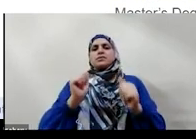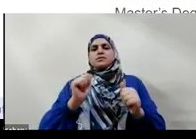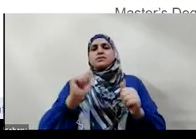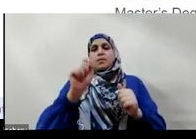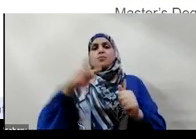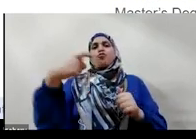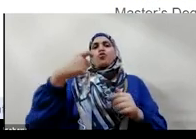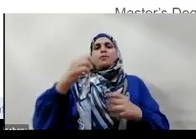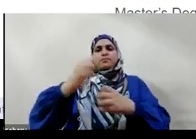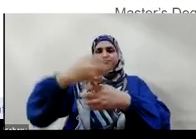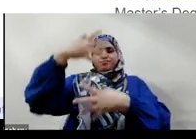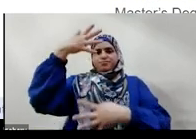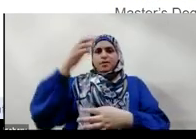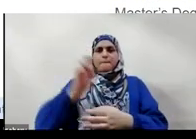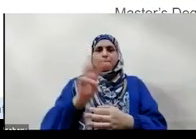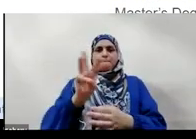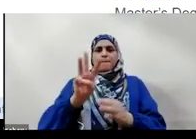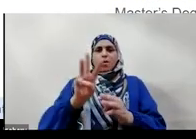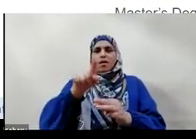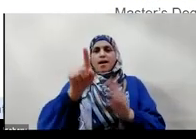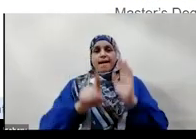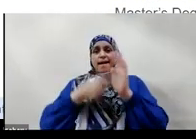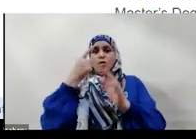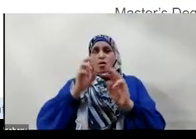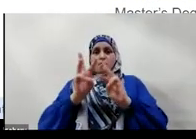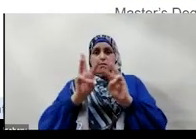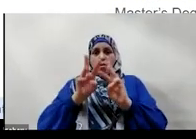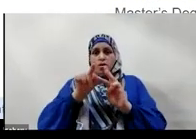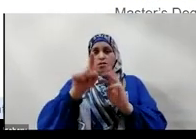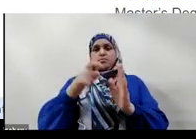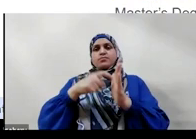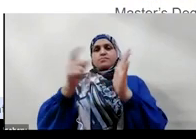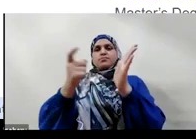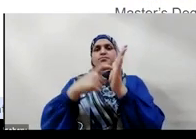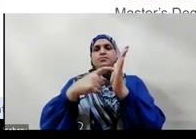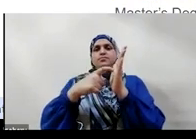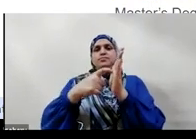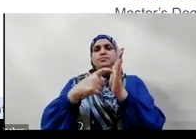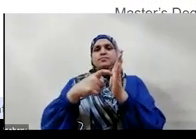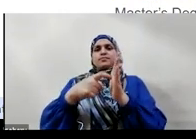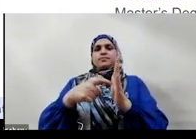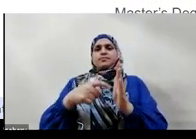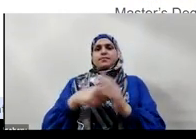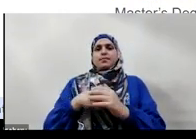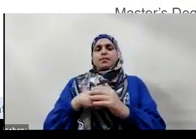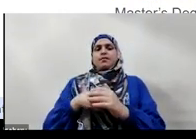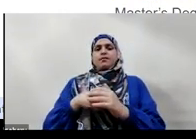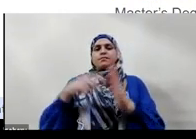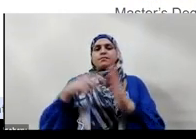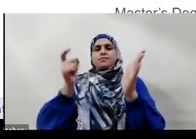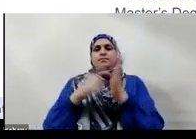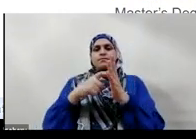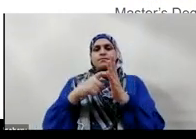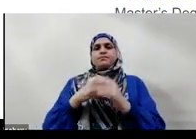هيظهر لي الويب سايت الأولاني fulbright-egypt.org. هضغط عليه،